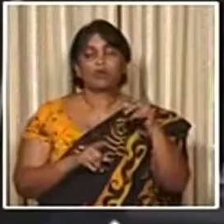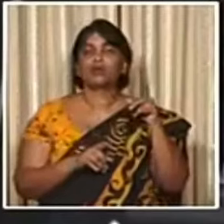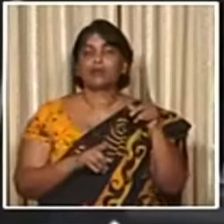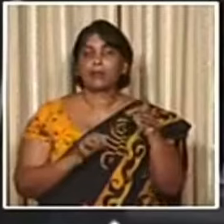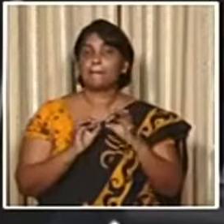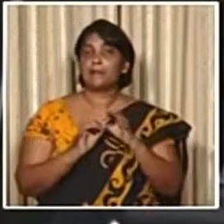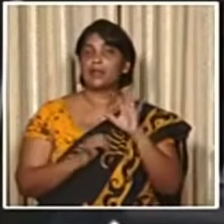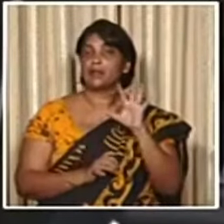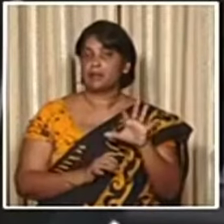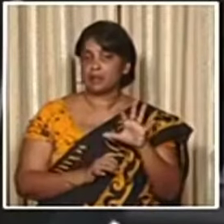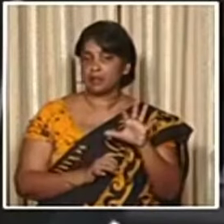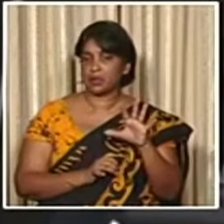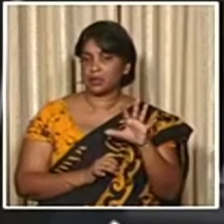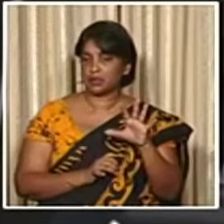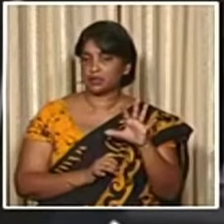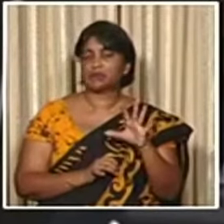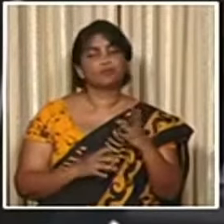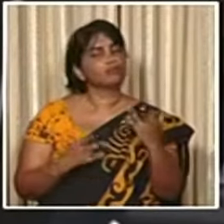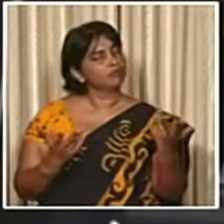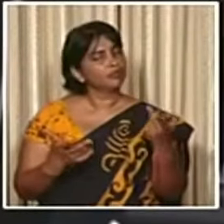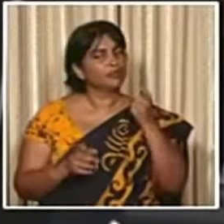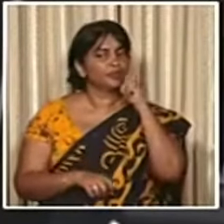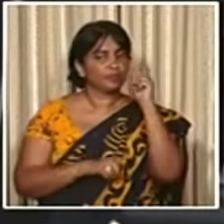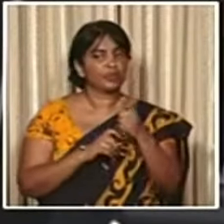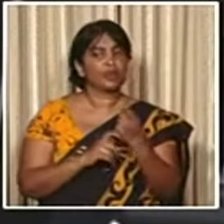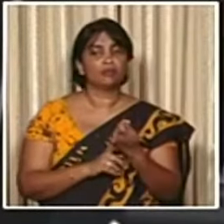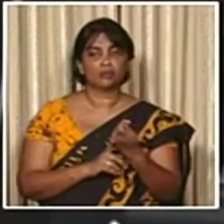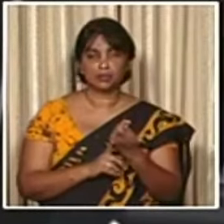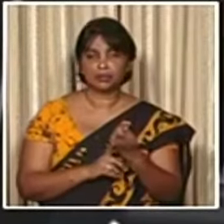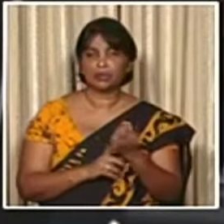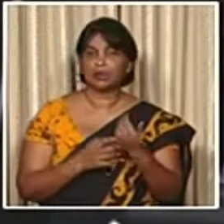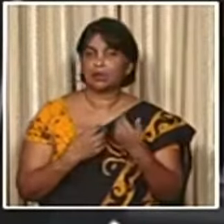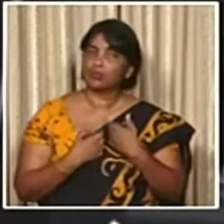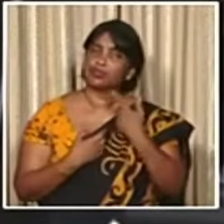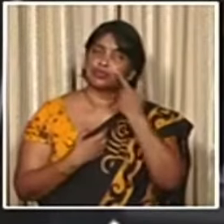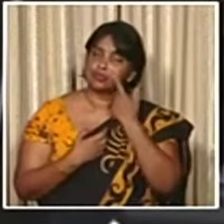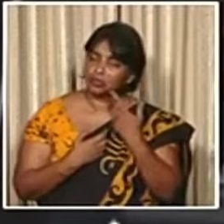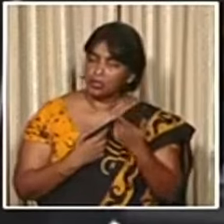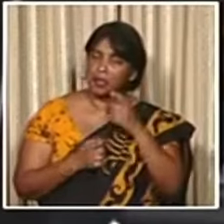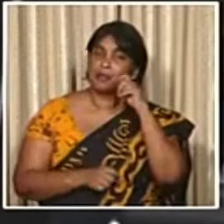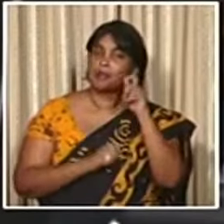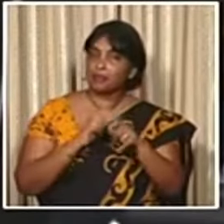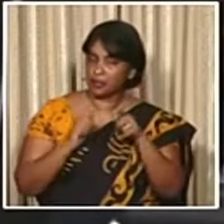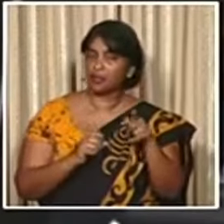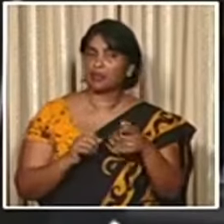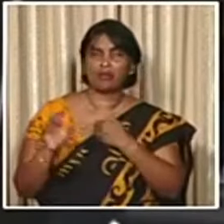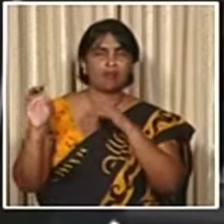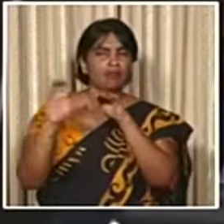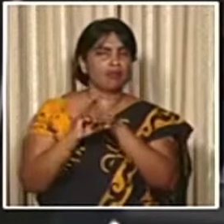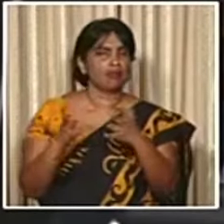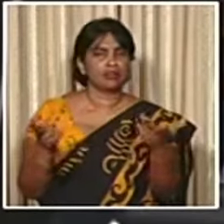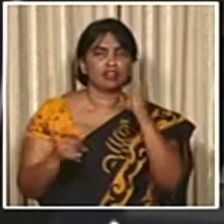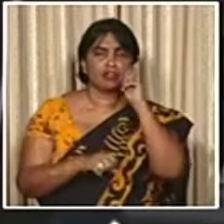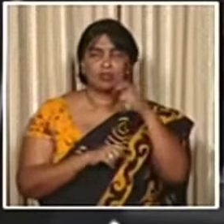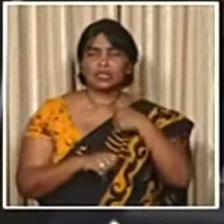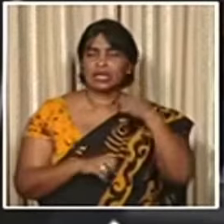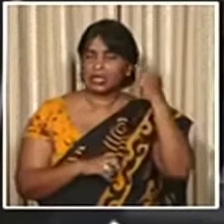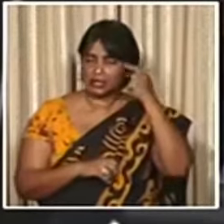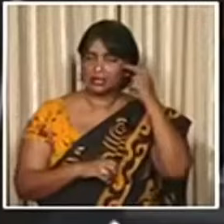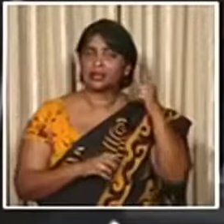වාර්තා වුණා බිලියන 5යි. එතකොට මේ මිනිස්සුගේ සල්ලි අපි කනගාටු වෙනවා ජනතාවත් ඇයිද දන්නේ මේකට යන්නේ. ඉතින් ජනතාව